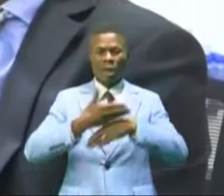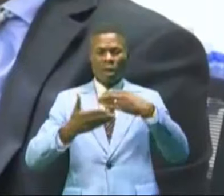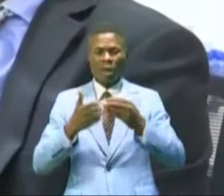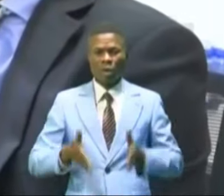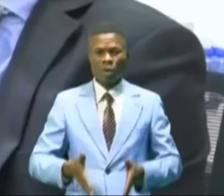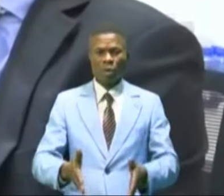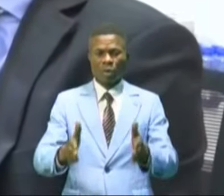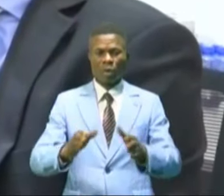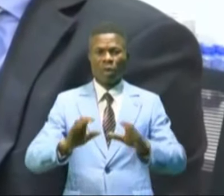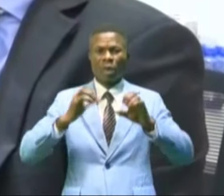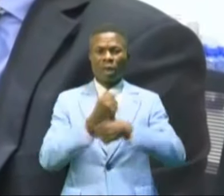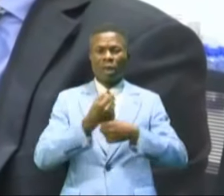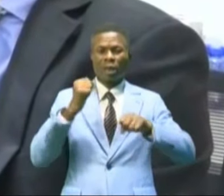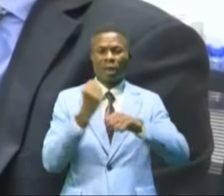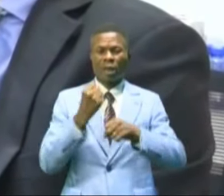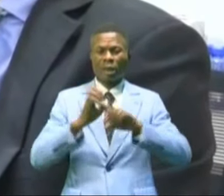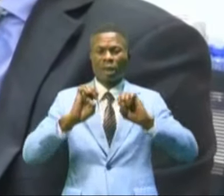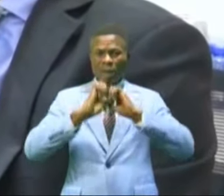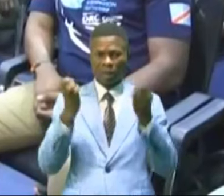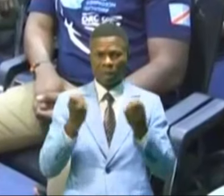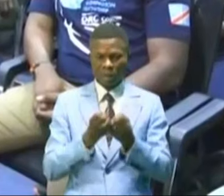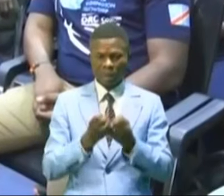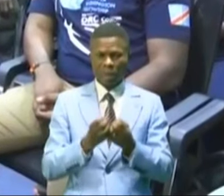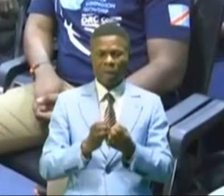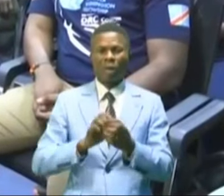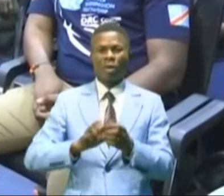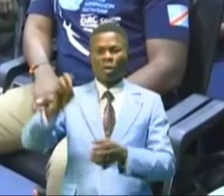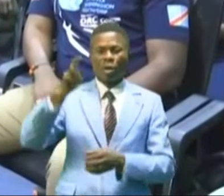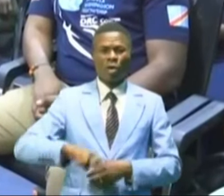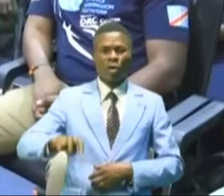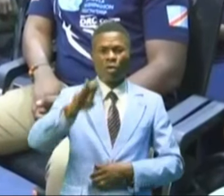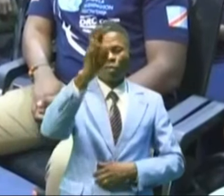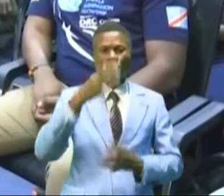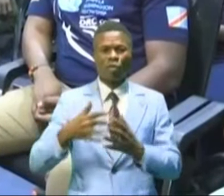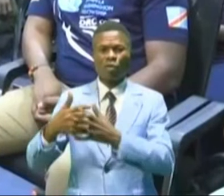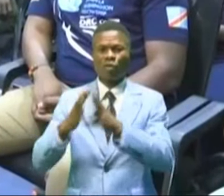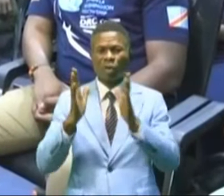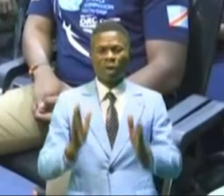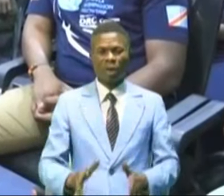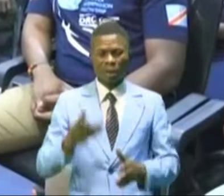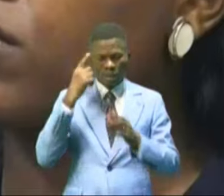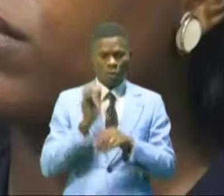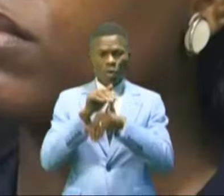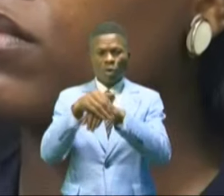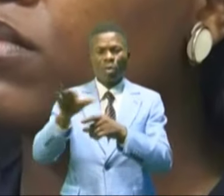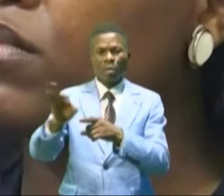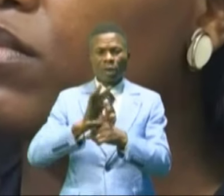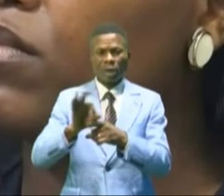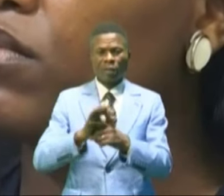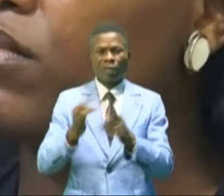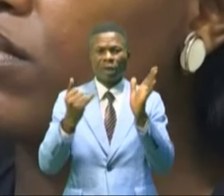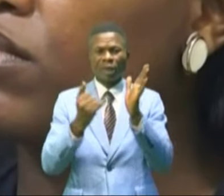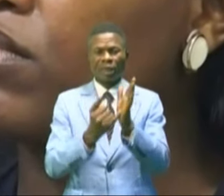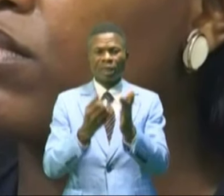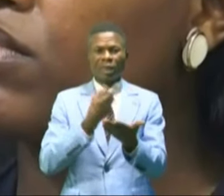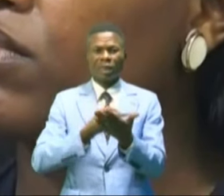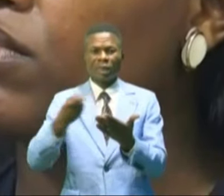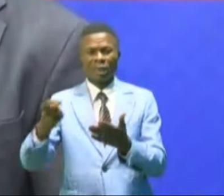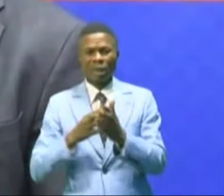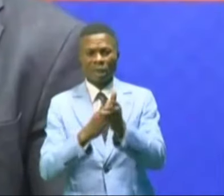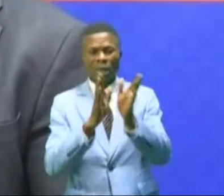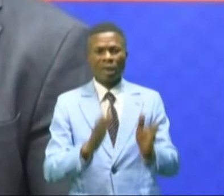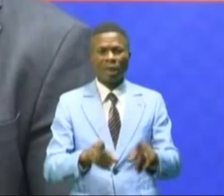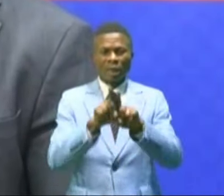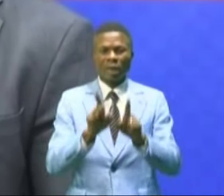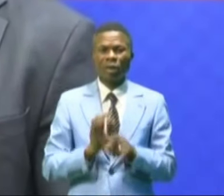routières, entrepreneuriat, iront incessamment aux États-Unis d'Amérique pour des formations de 6 semaines en leadership et